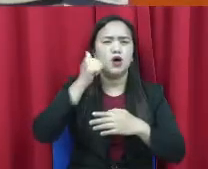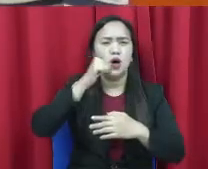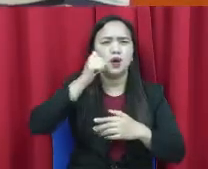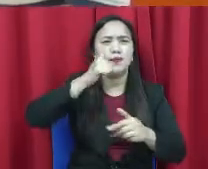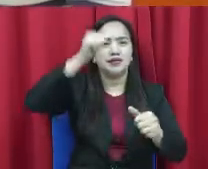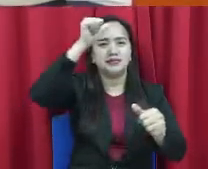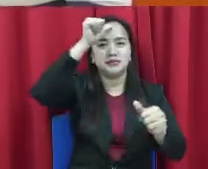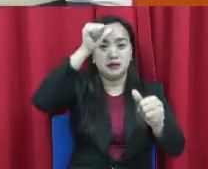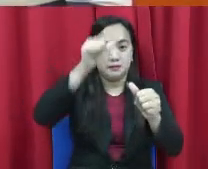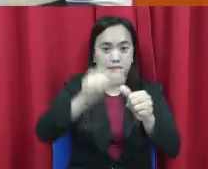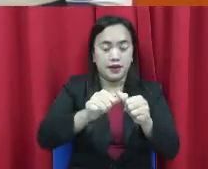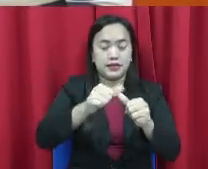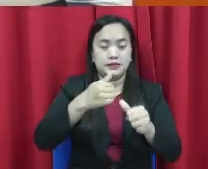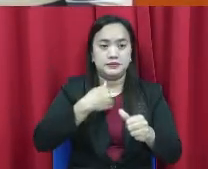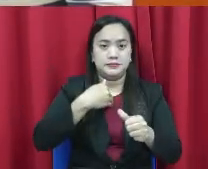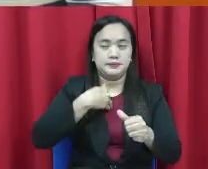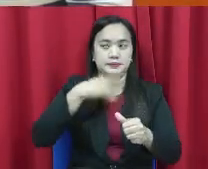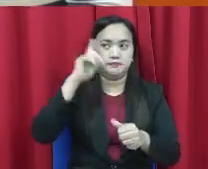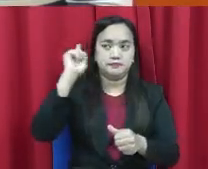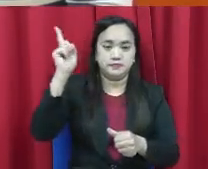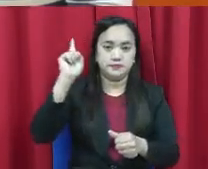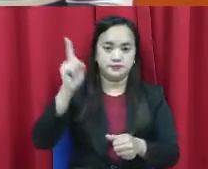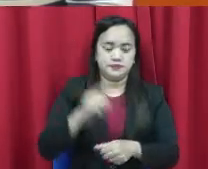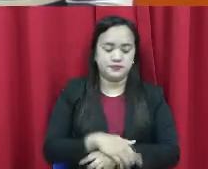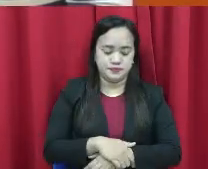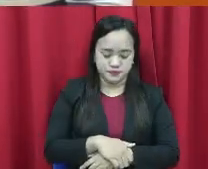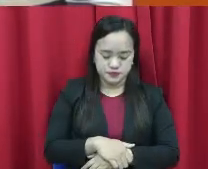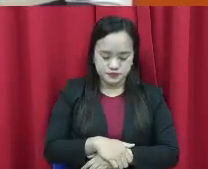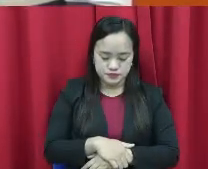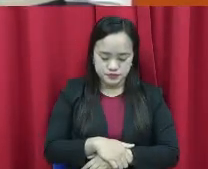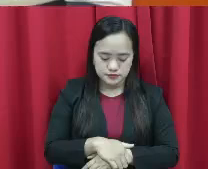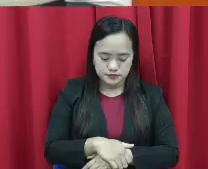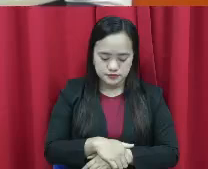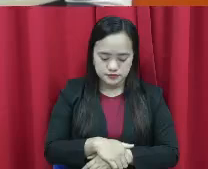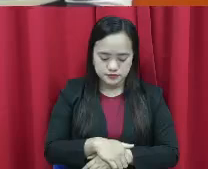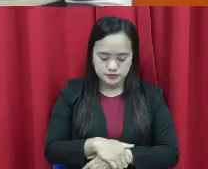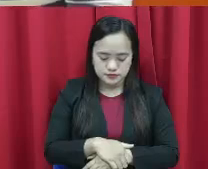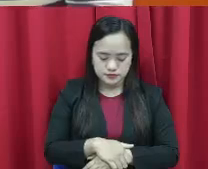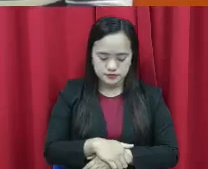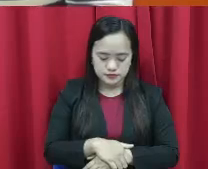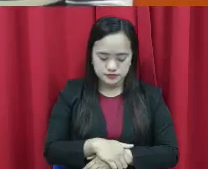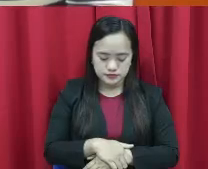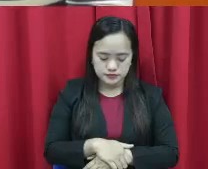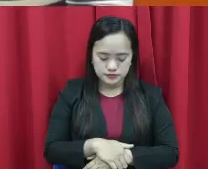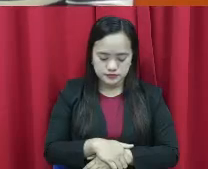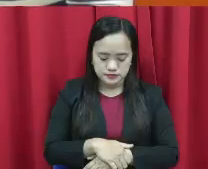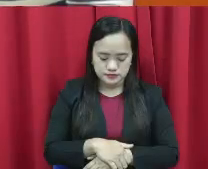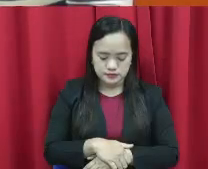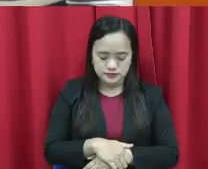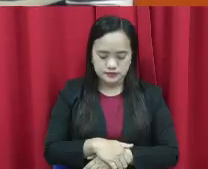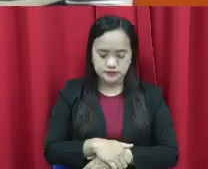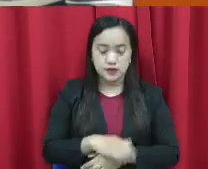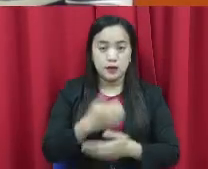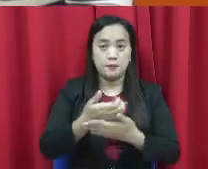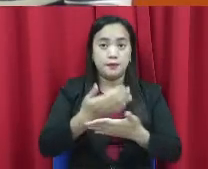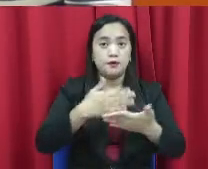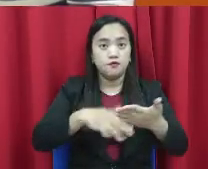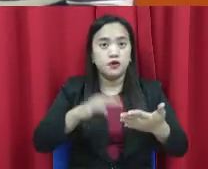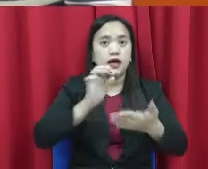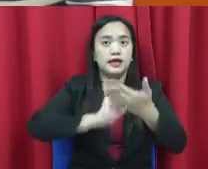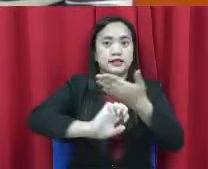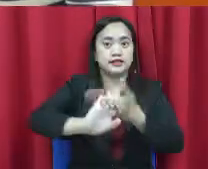akin yung mga bagay at ah gawa kong decison before ako pumasok sa pagpapamilya